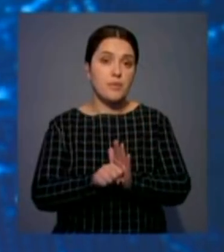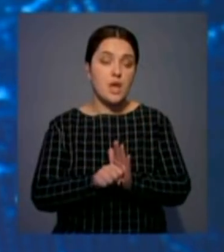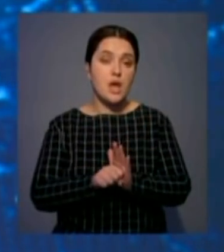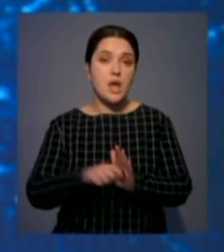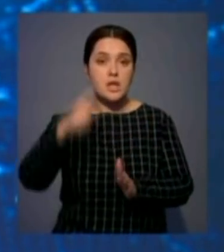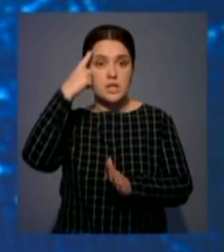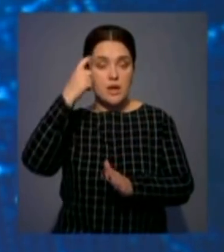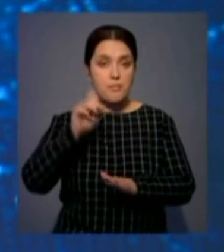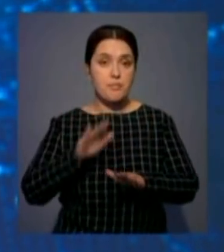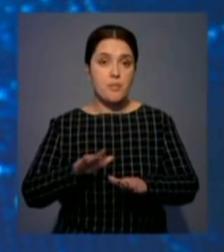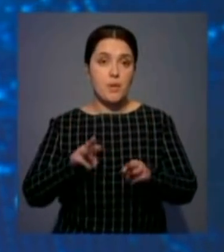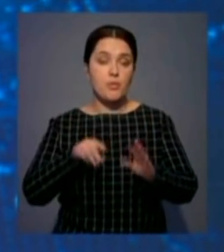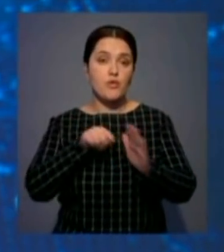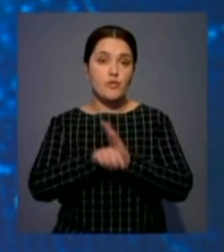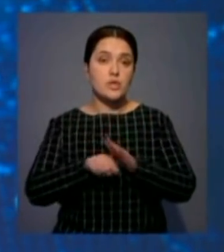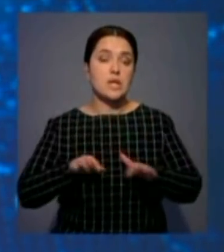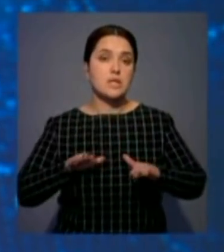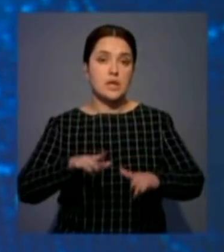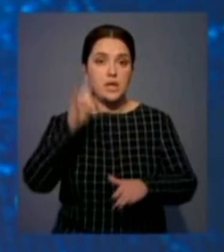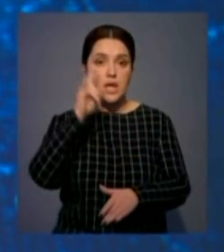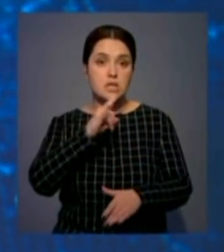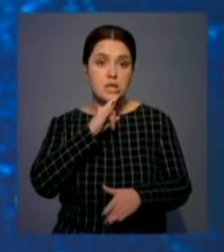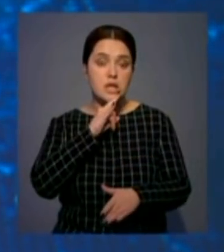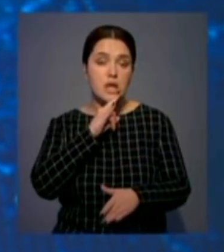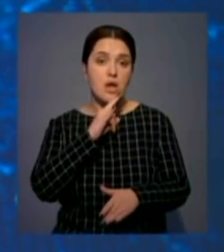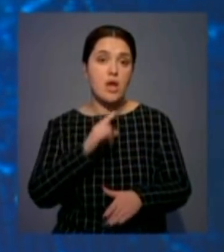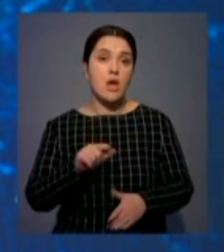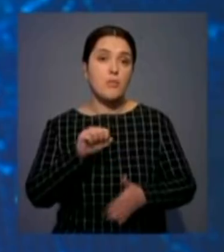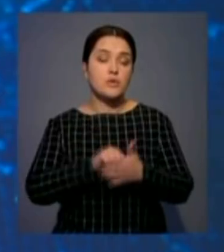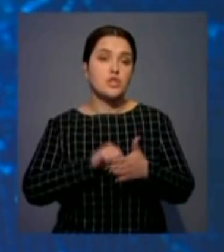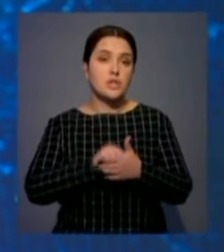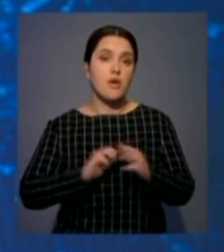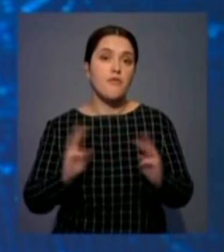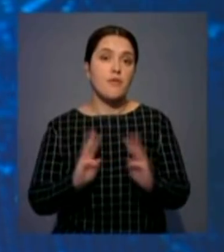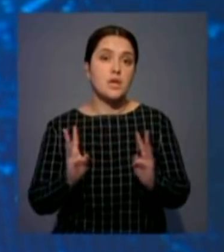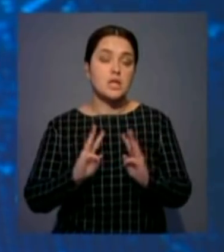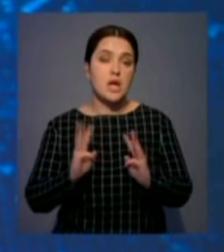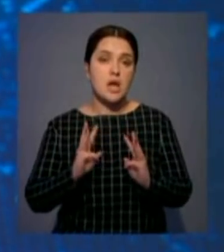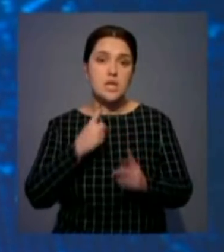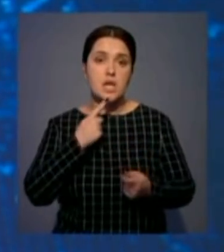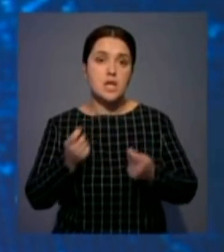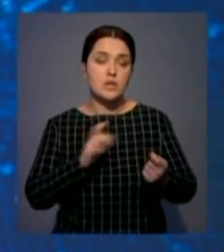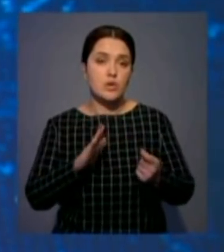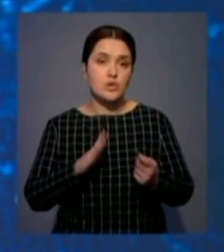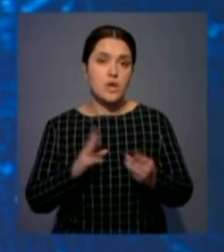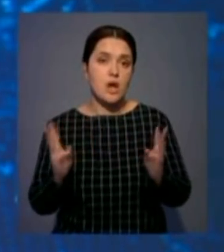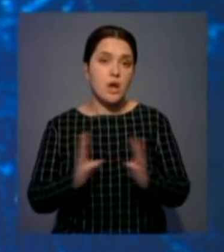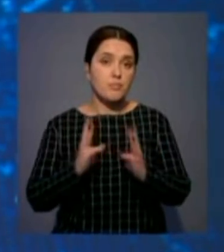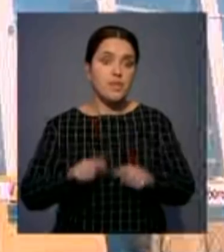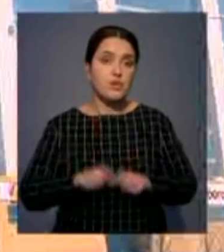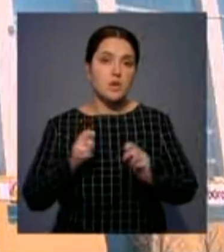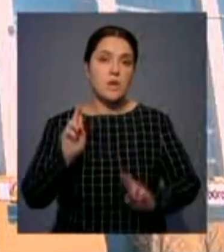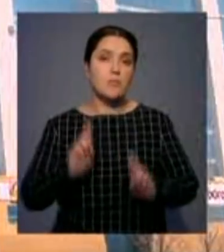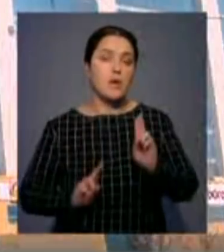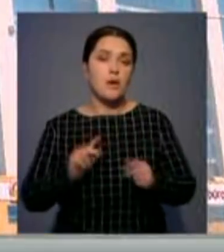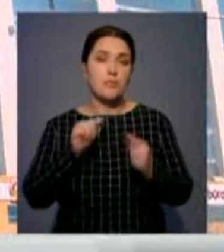этом сообщил заместитель министра внутренних дел Казахстана Юрий Ильин. По его словам, основная причина возгорания – неосторожное обращение с огнем и нарушение